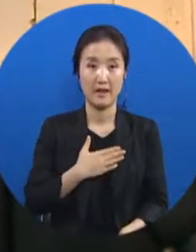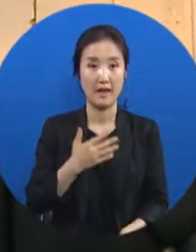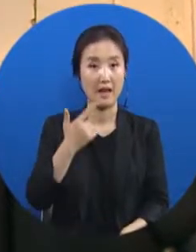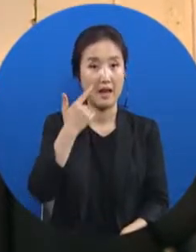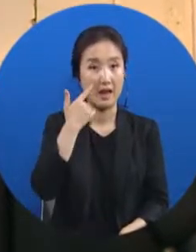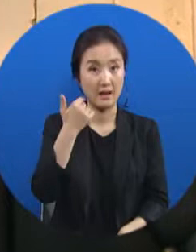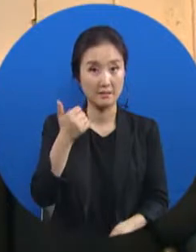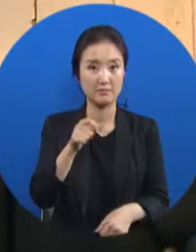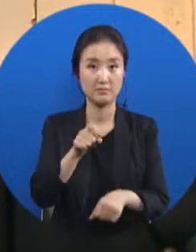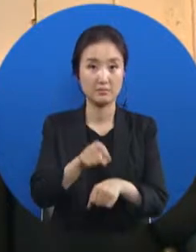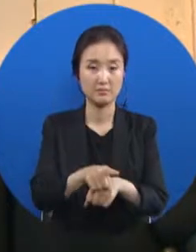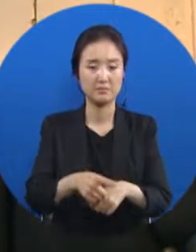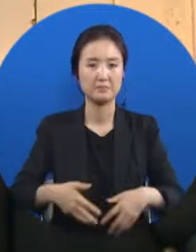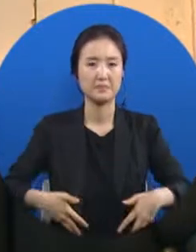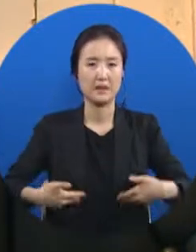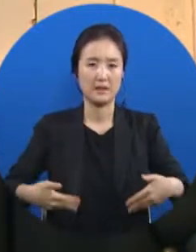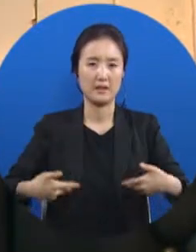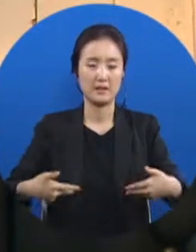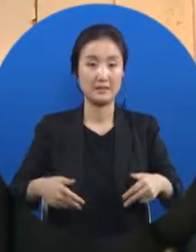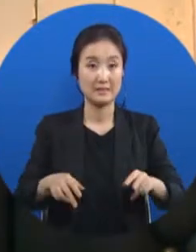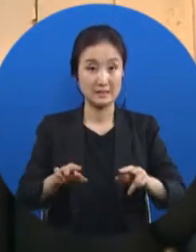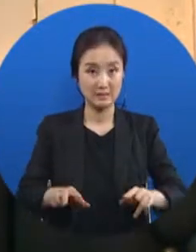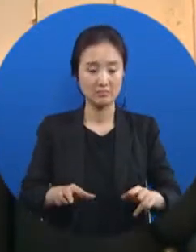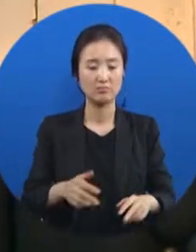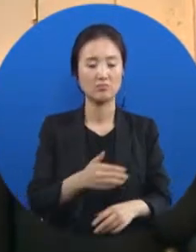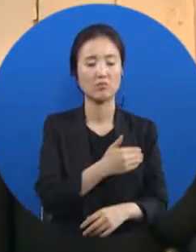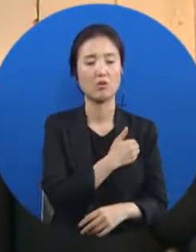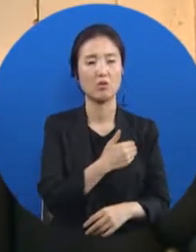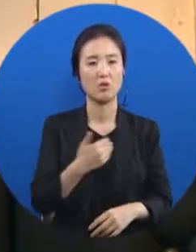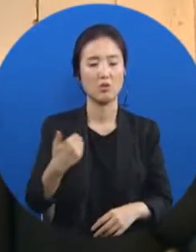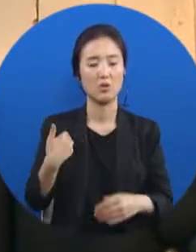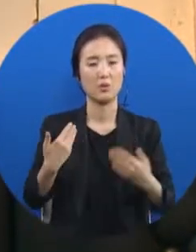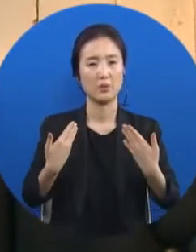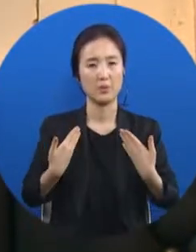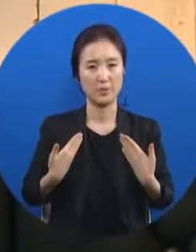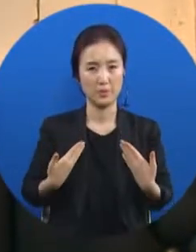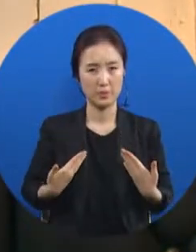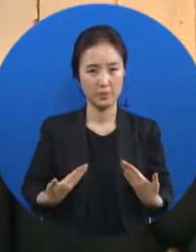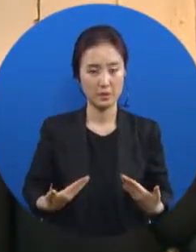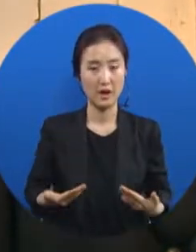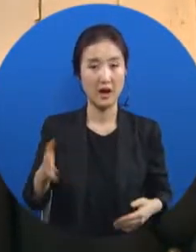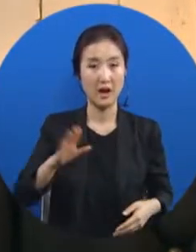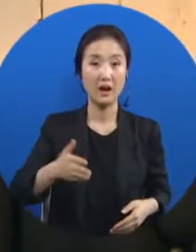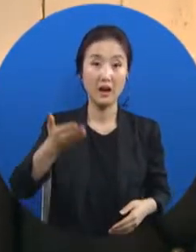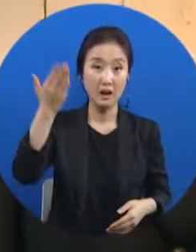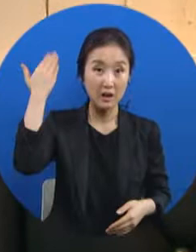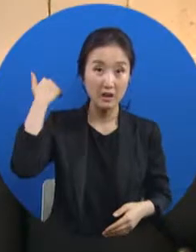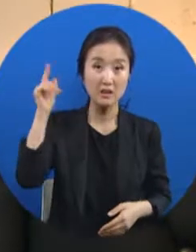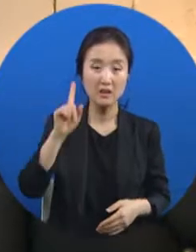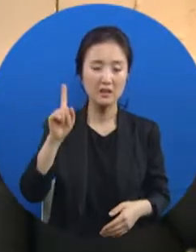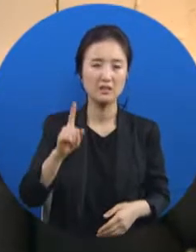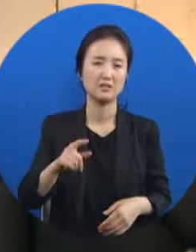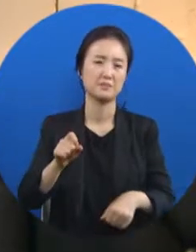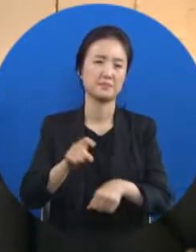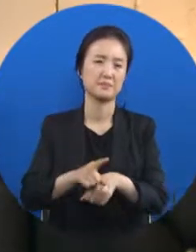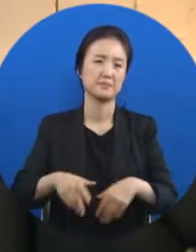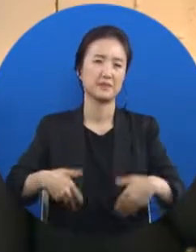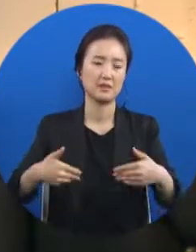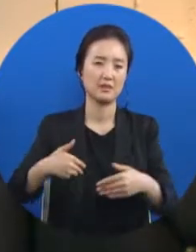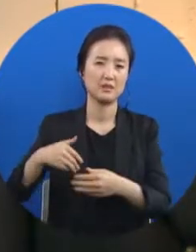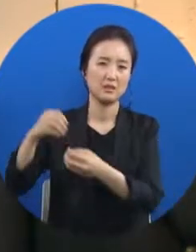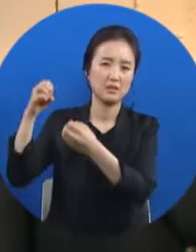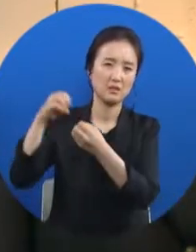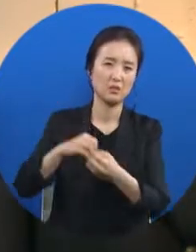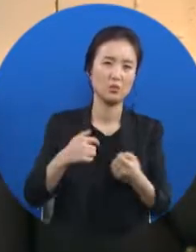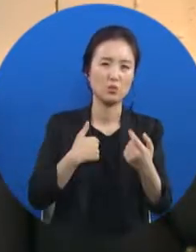되게 성격이 급하셨어요. 지금은 되게 여유로우신데 저도 그러니까 그걸 똑같이 따라오더라고요. 그러니까는 우리 아들이 뭘